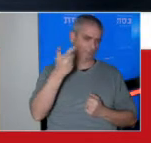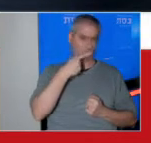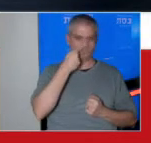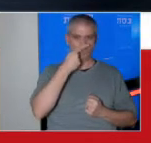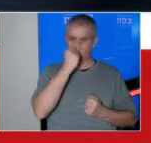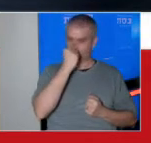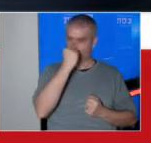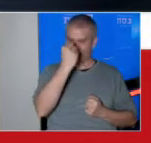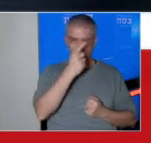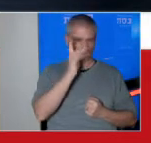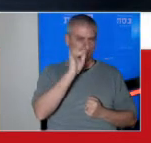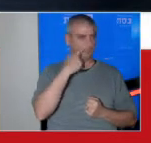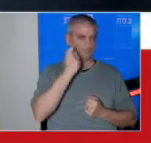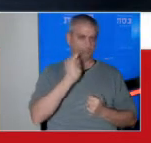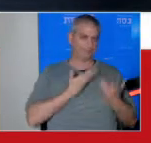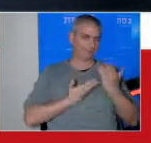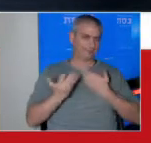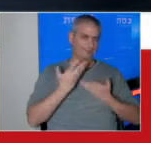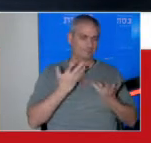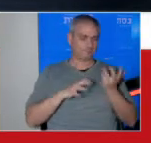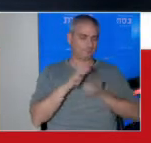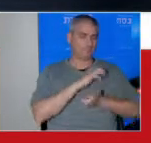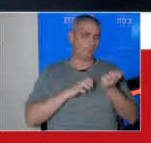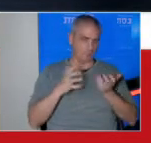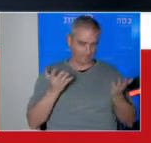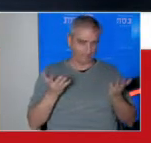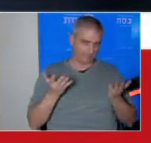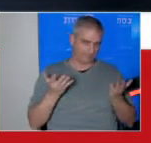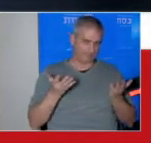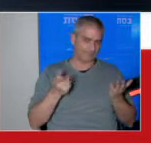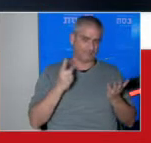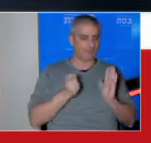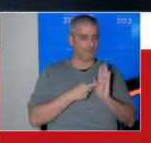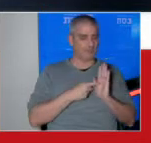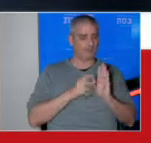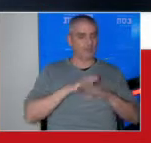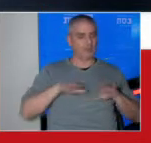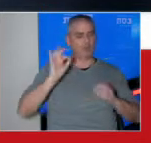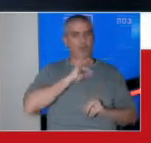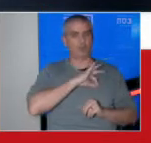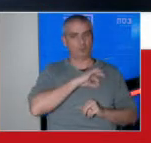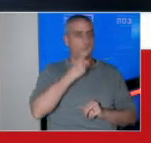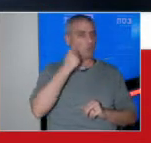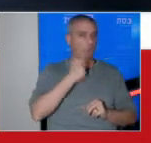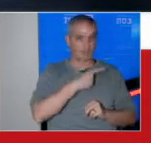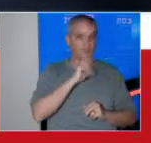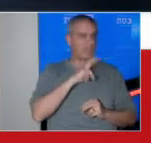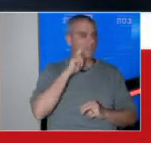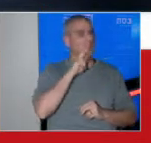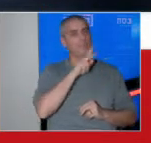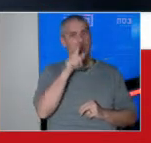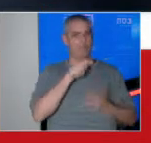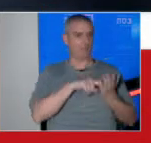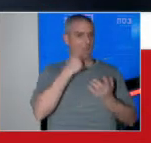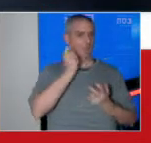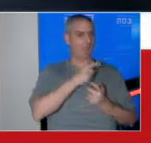עכשיו לכל מערכת היחסים הסבוכה, והדרישות הטריטוריאליות של רוסיה מאוקראינה, והמבט שלה